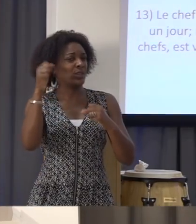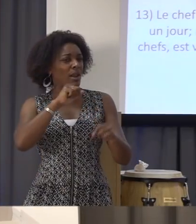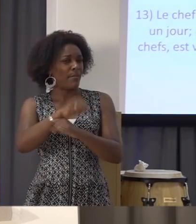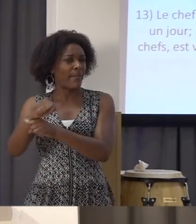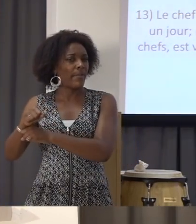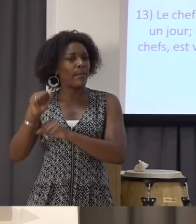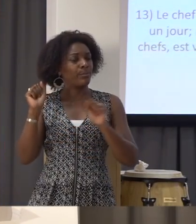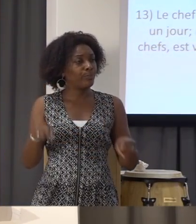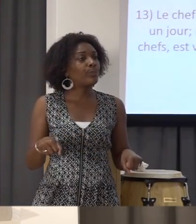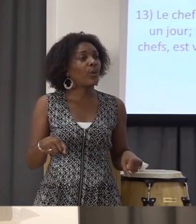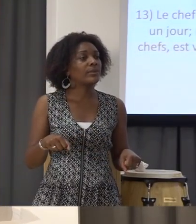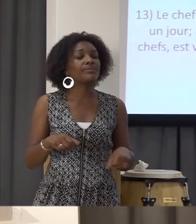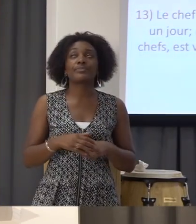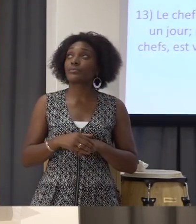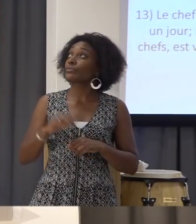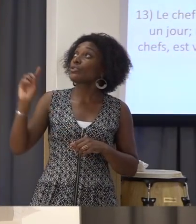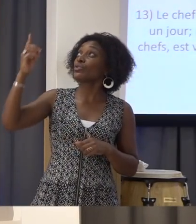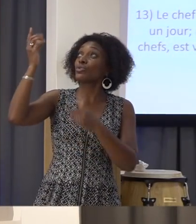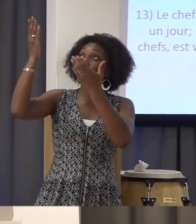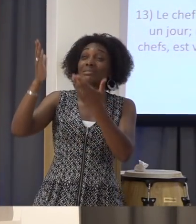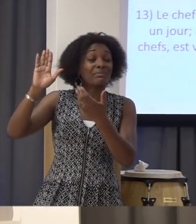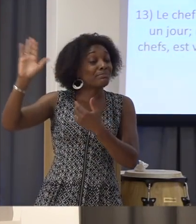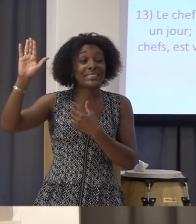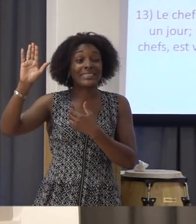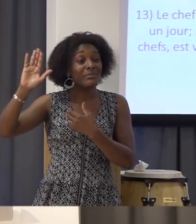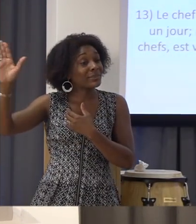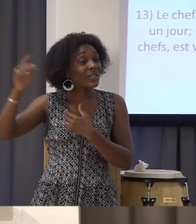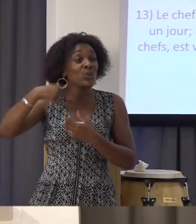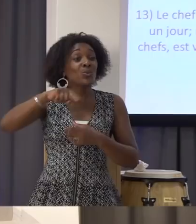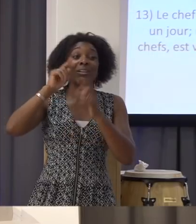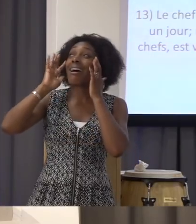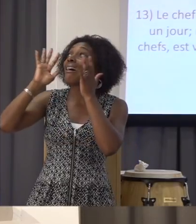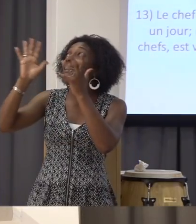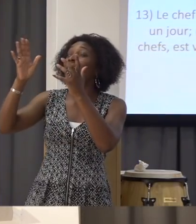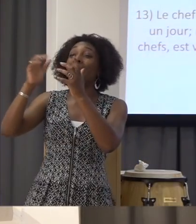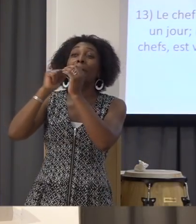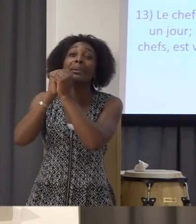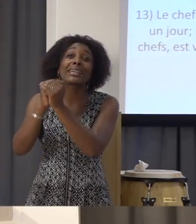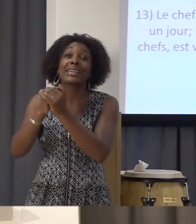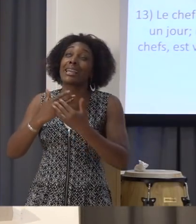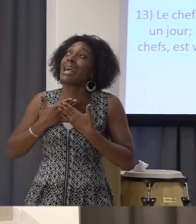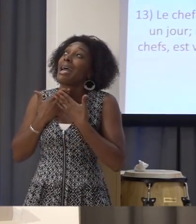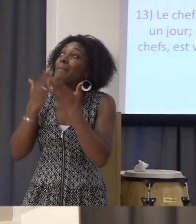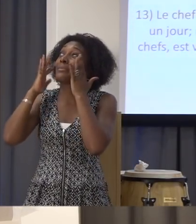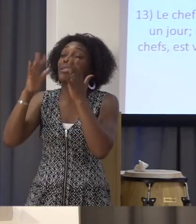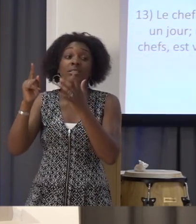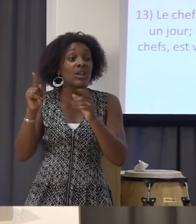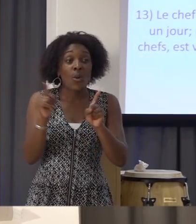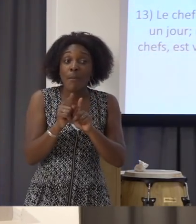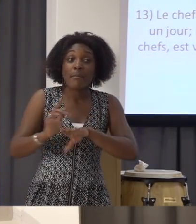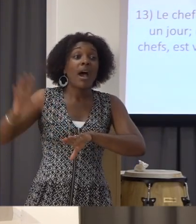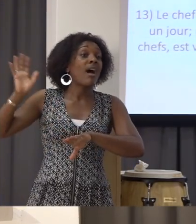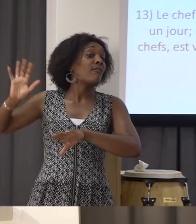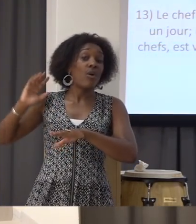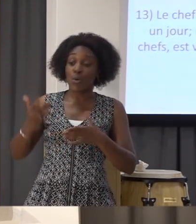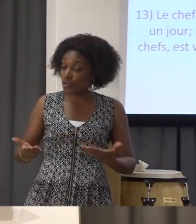Le Dieu que nous avons, le Dieu que nous invoquons, le Dieu que nous adorons, c'est le même hier et